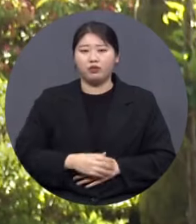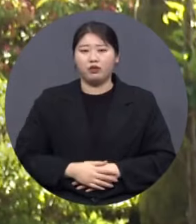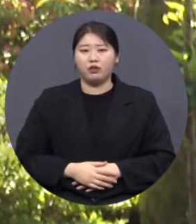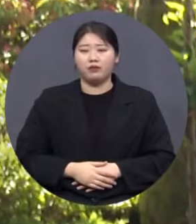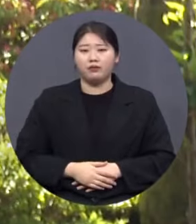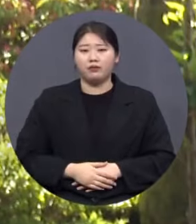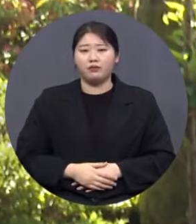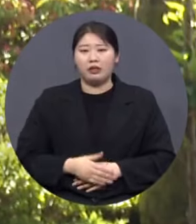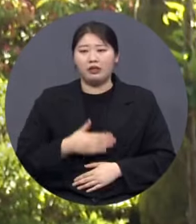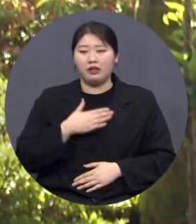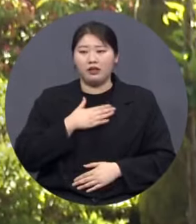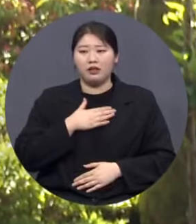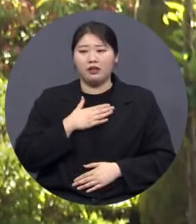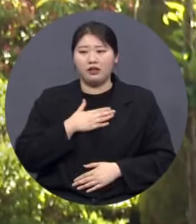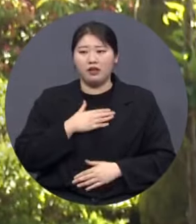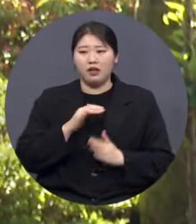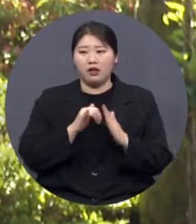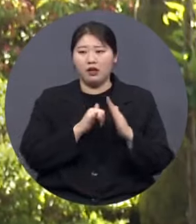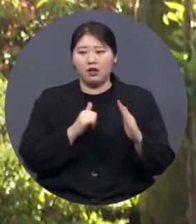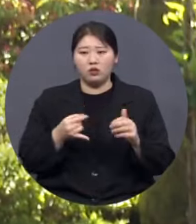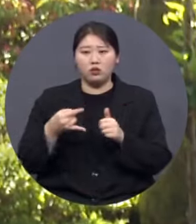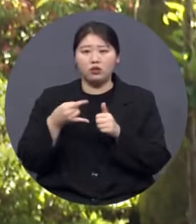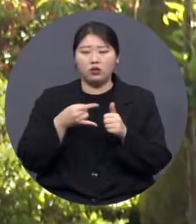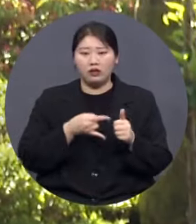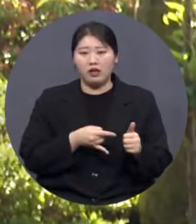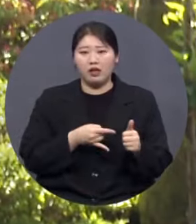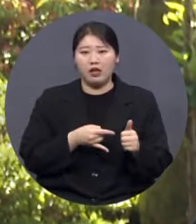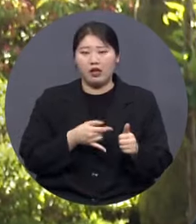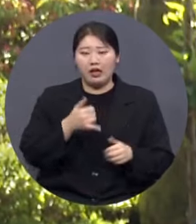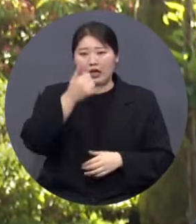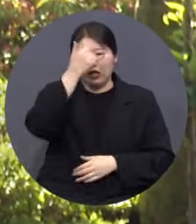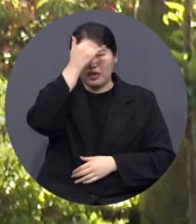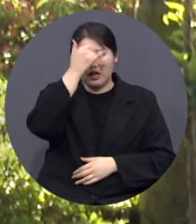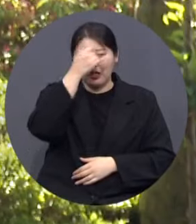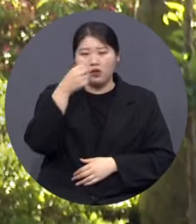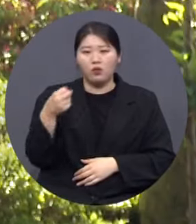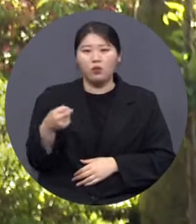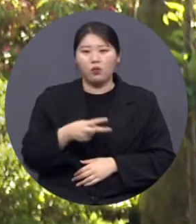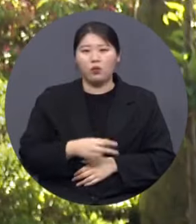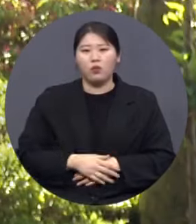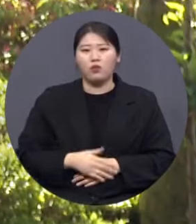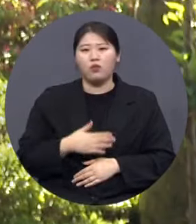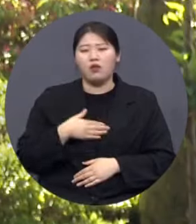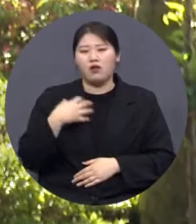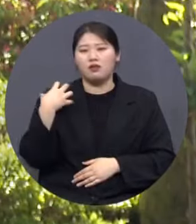나는 이것이 가족들에게도 예의고